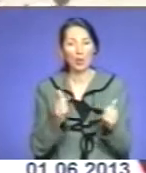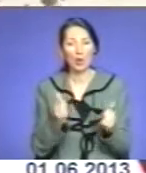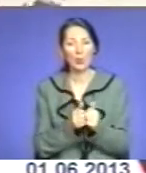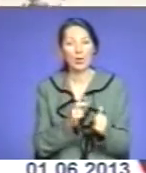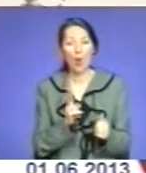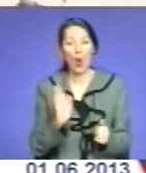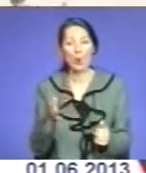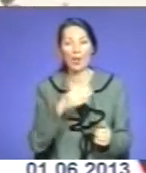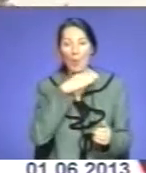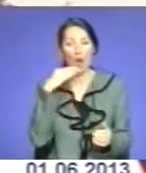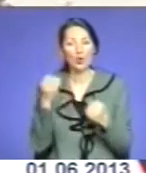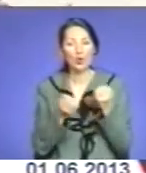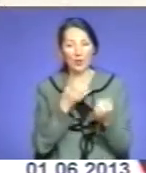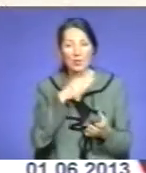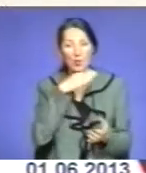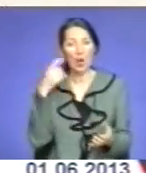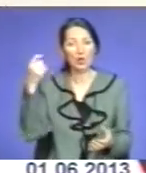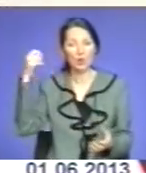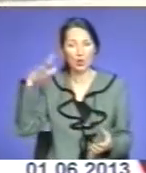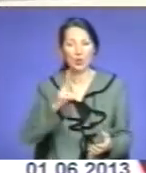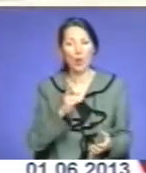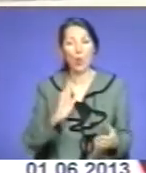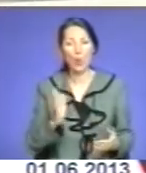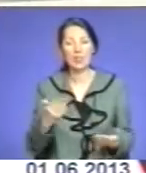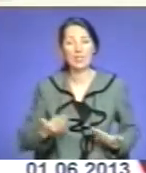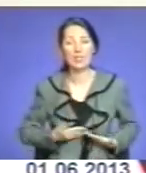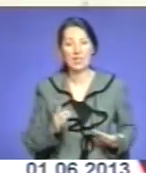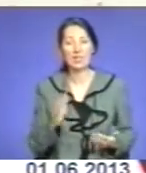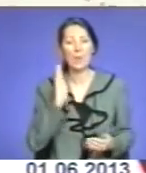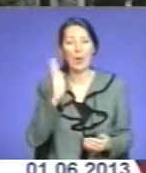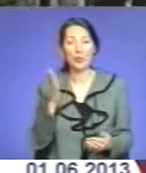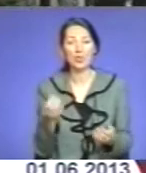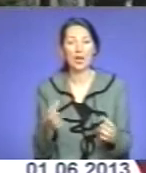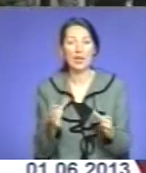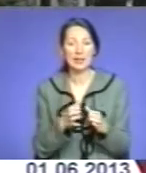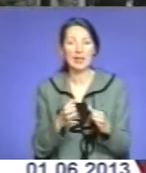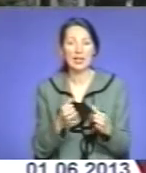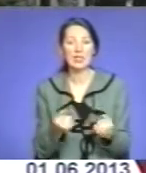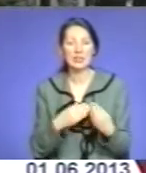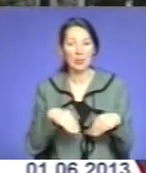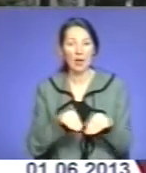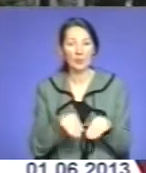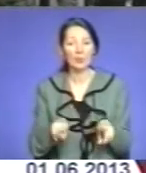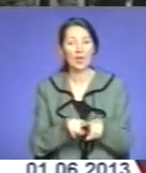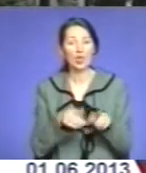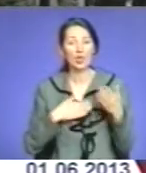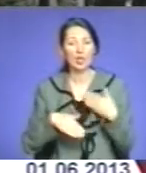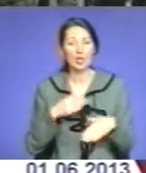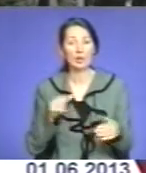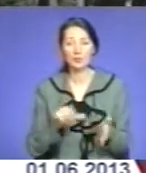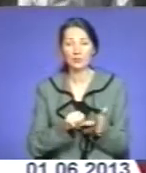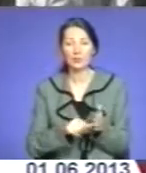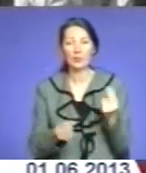багато квітів, біля якого буде багато сонця, в якому буде жити їхнє майбутнє, тепла, світла сім'я. Також тішили присутніх розваги на